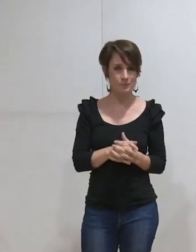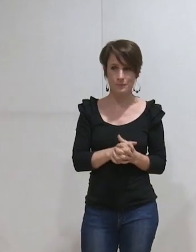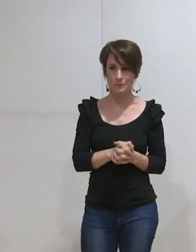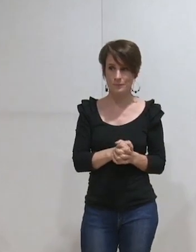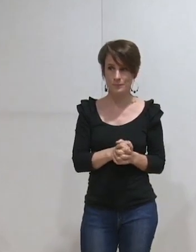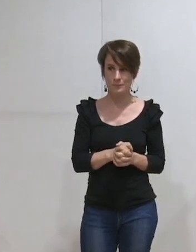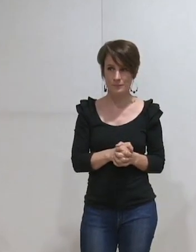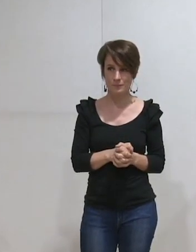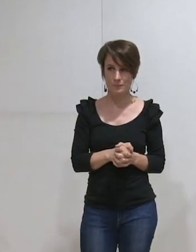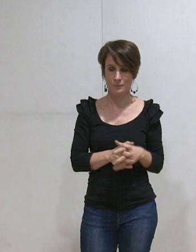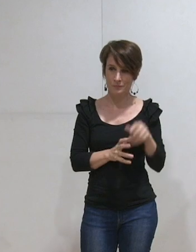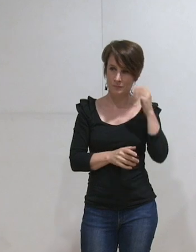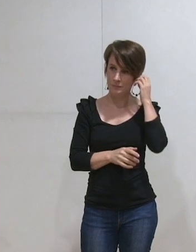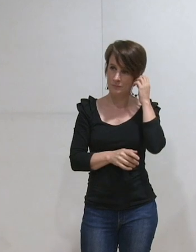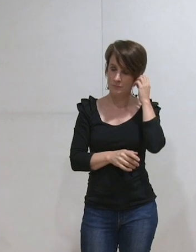marche